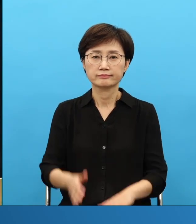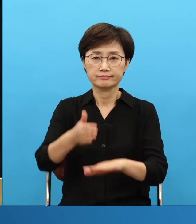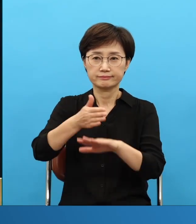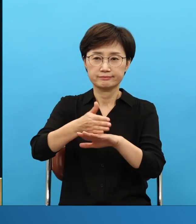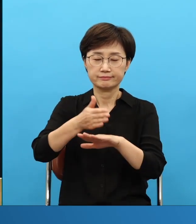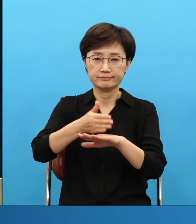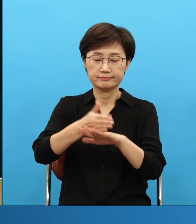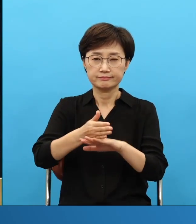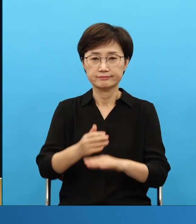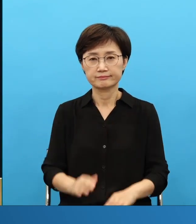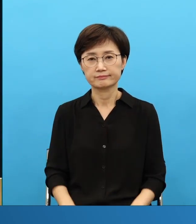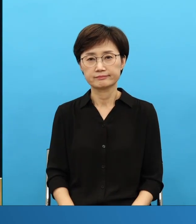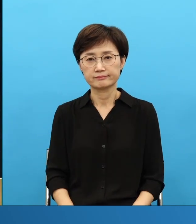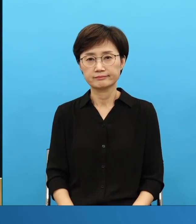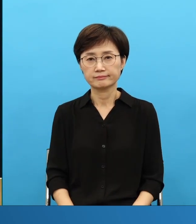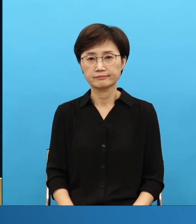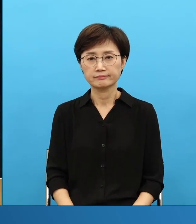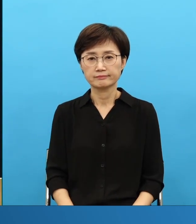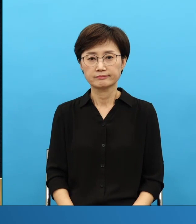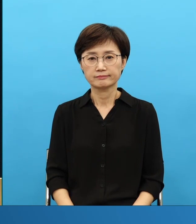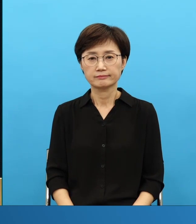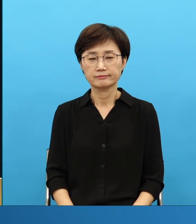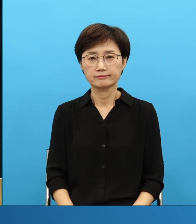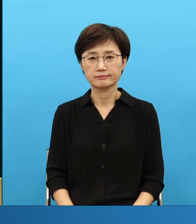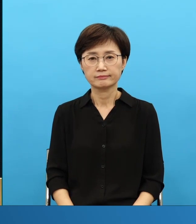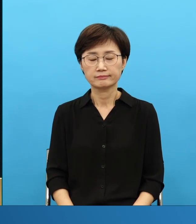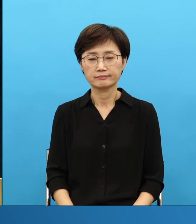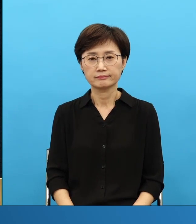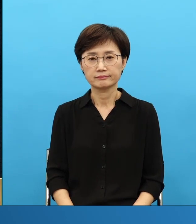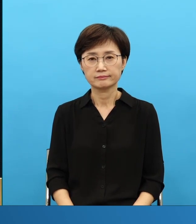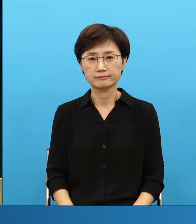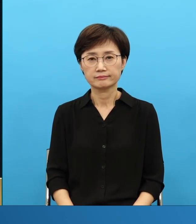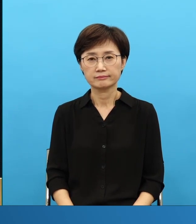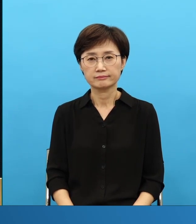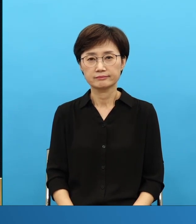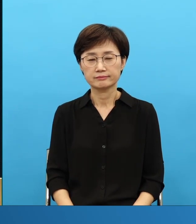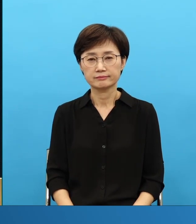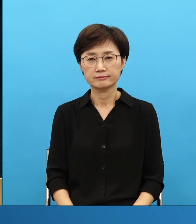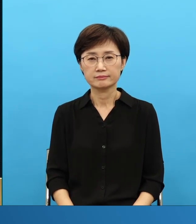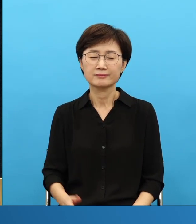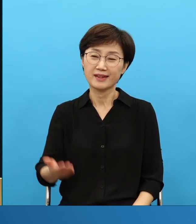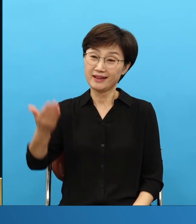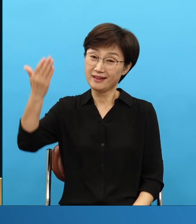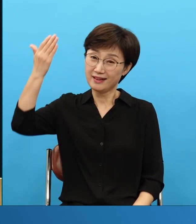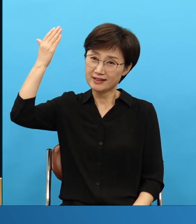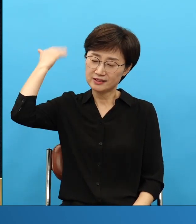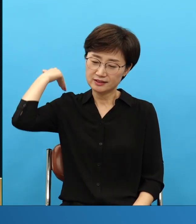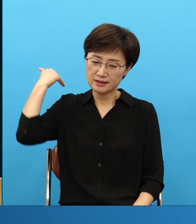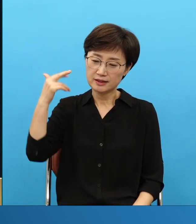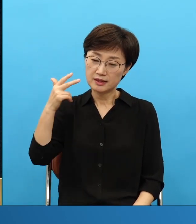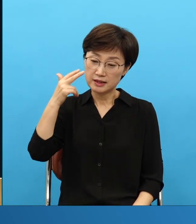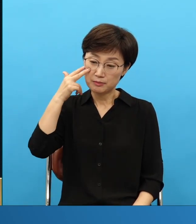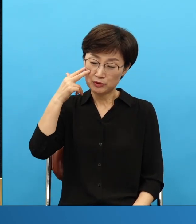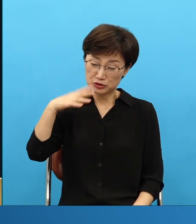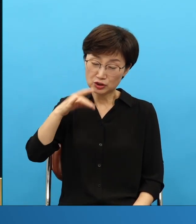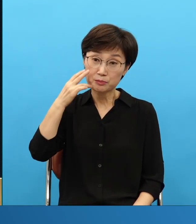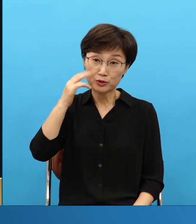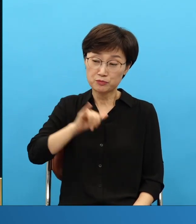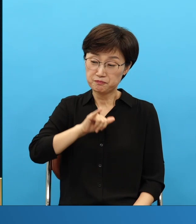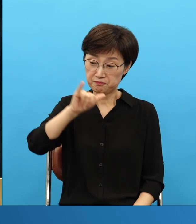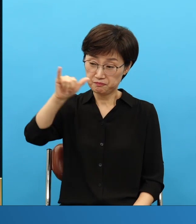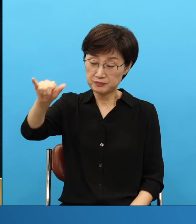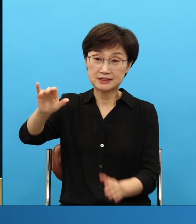감사합니다. Thank you very much. 처음에 미국에 집회를 갔는데 어떤